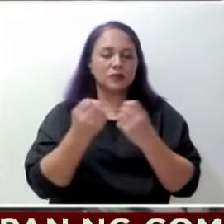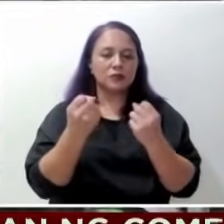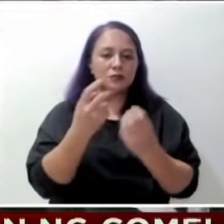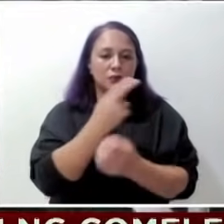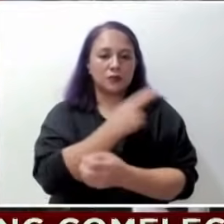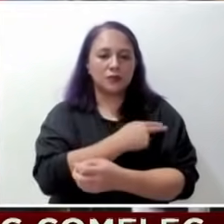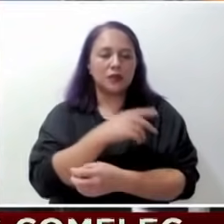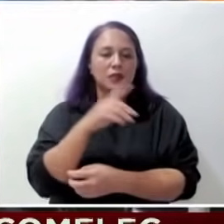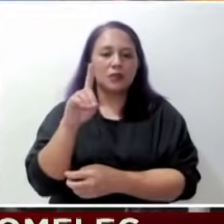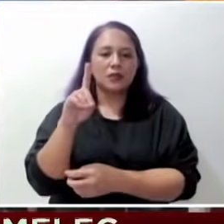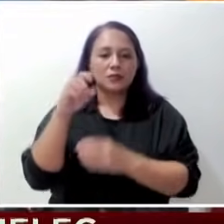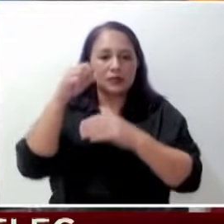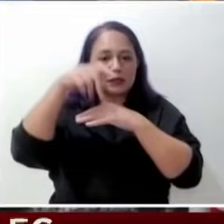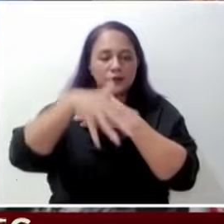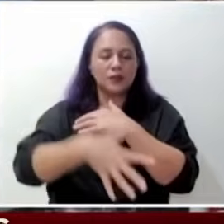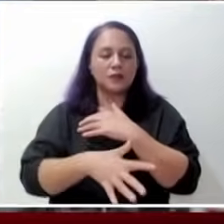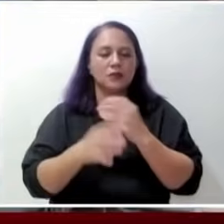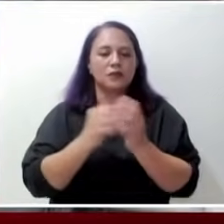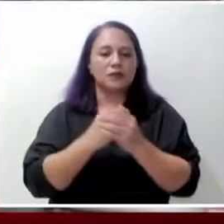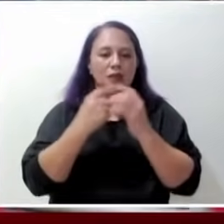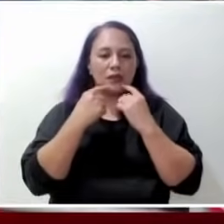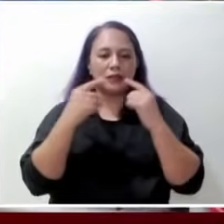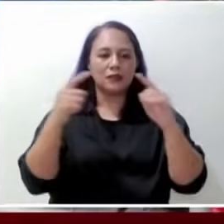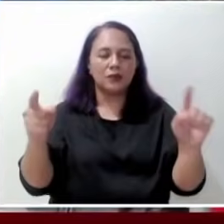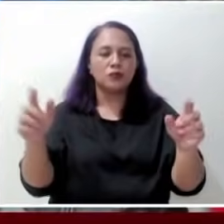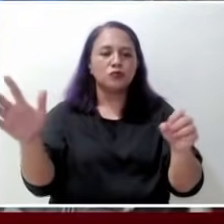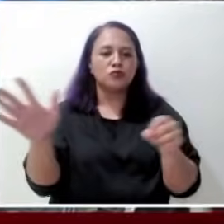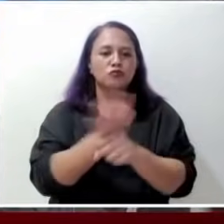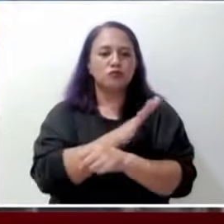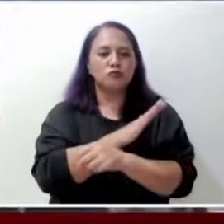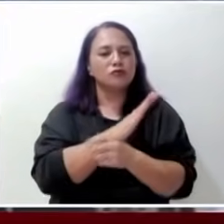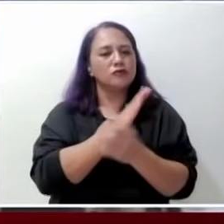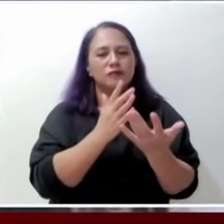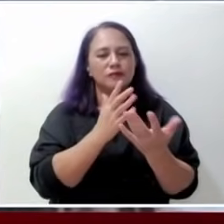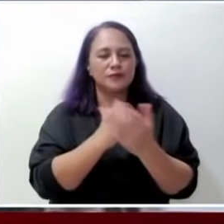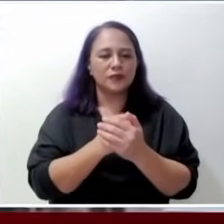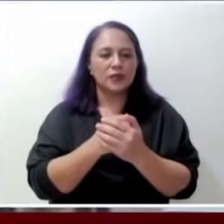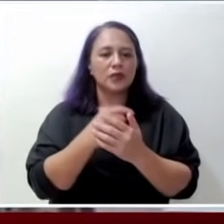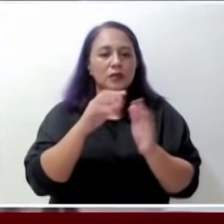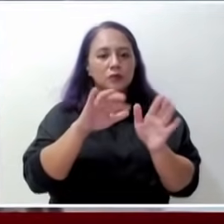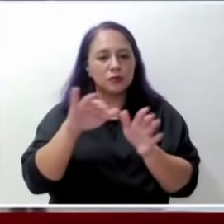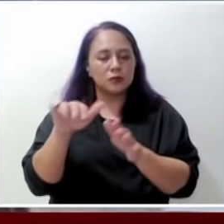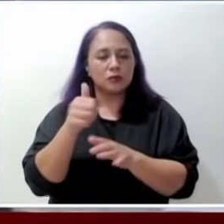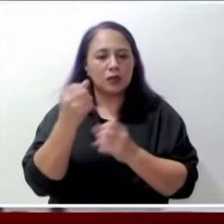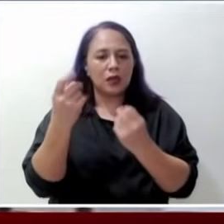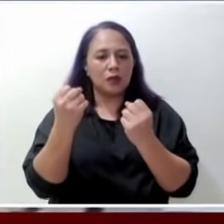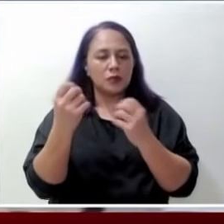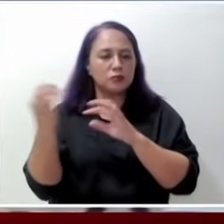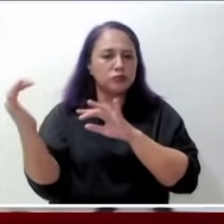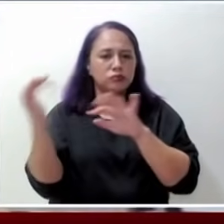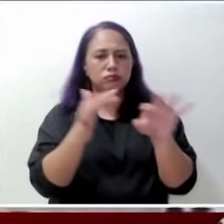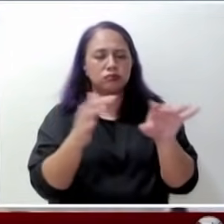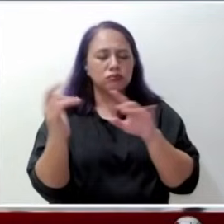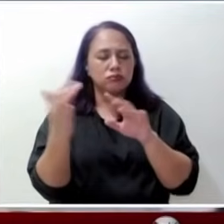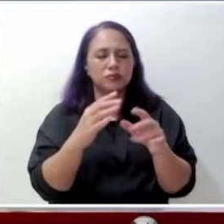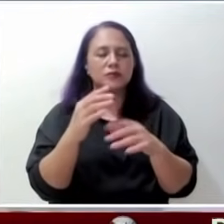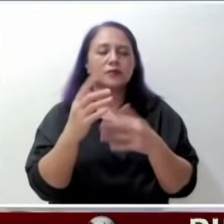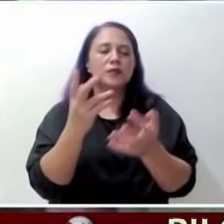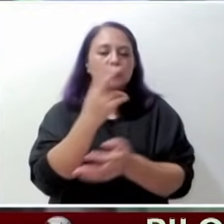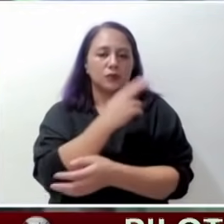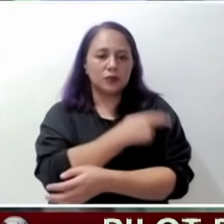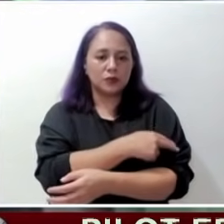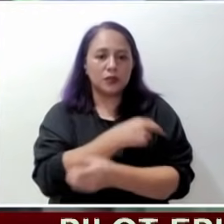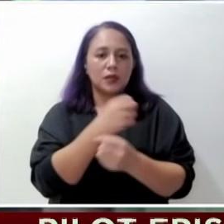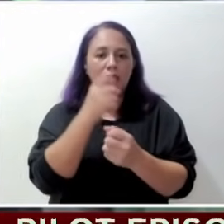ng Dasmariñas na nagdeklara na ng full capacity. Bukod sa dami ng mga sumusugod sa ospital, halos kalahati ng